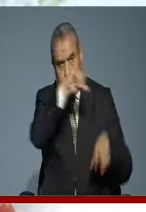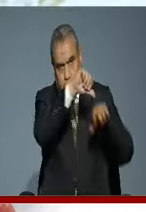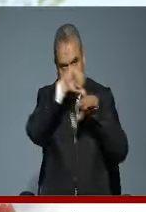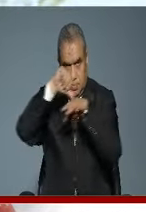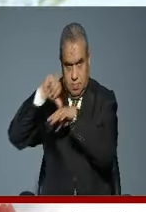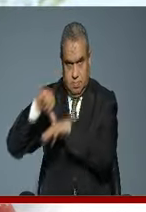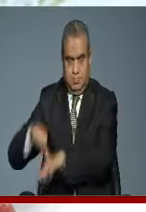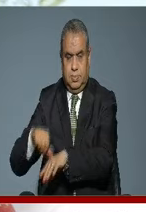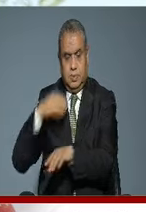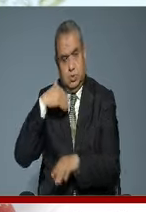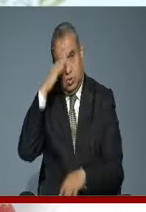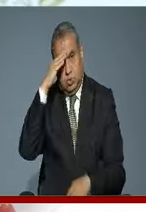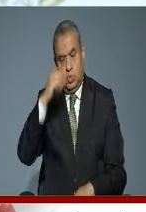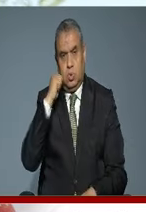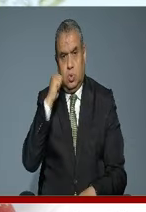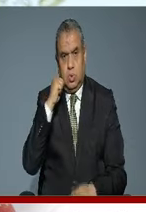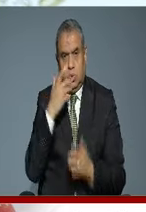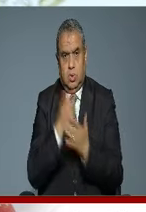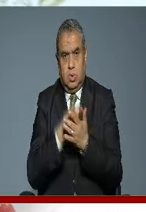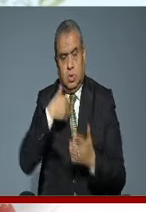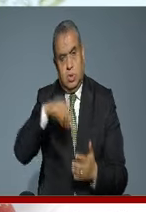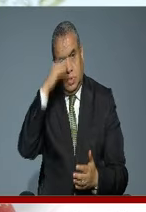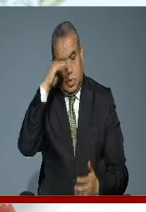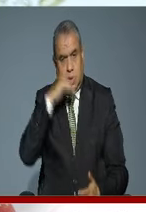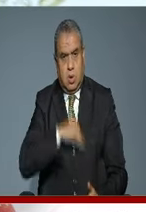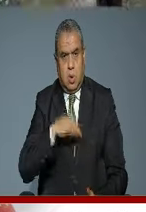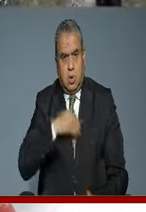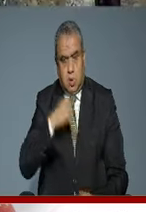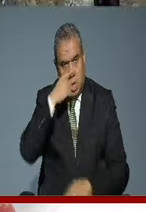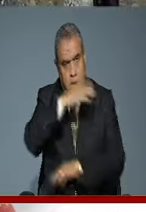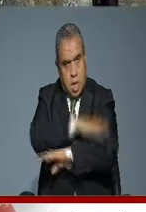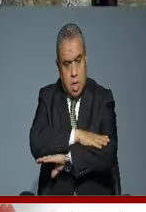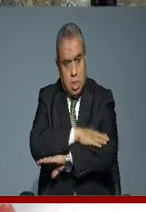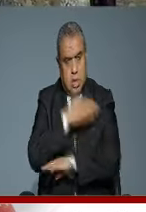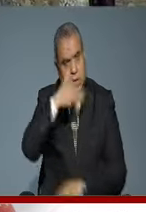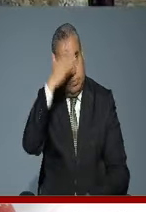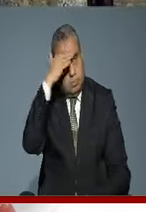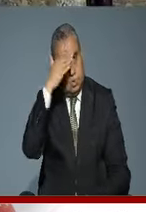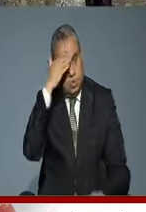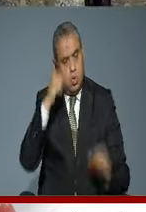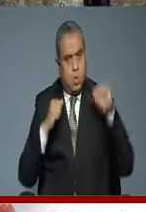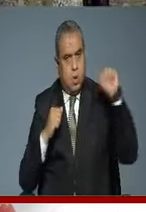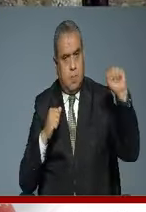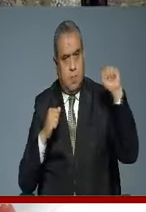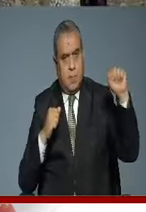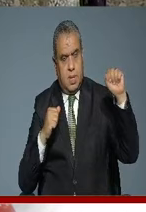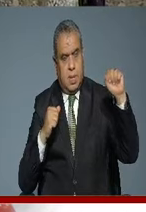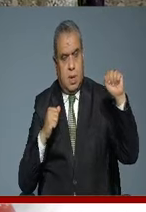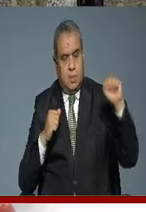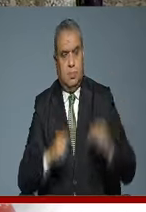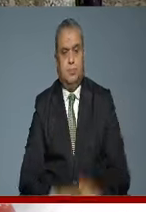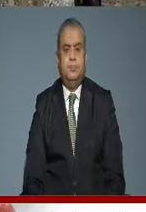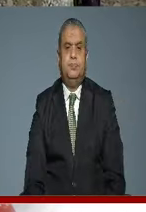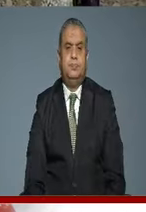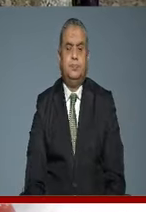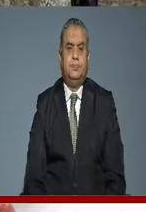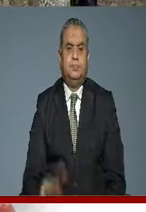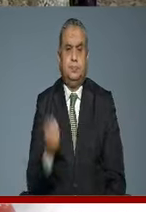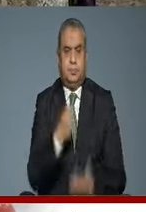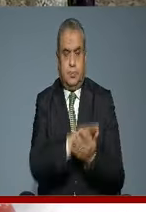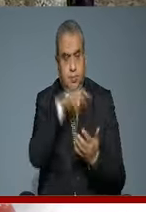إن أنا أسجل كل التقدير والاحترام لشخصكم، وأقول إن فخامة